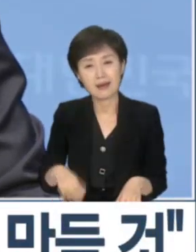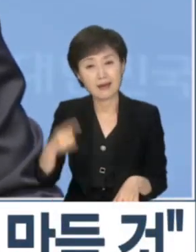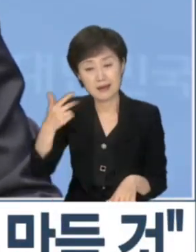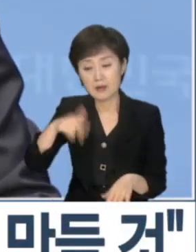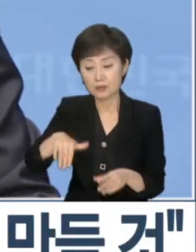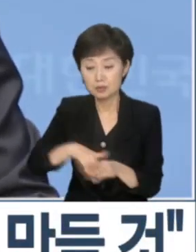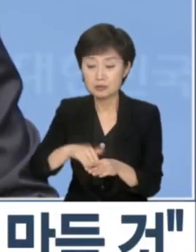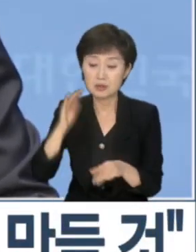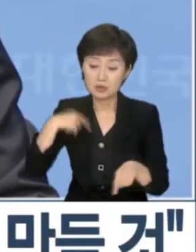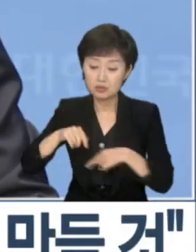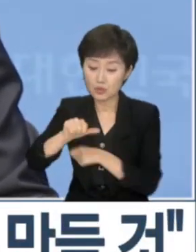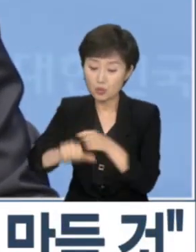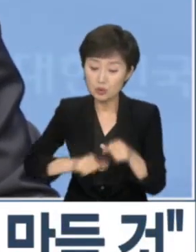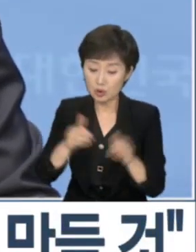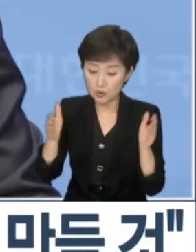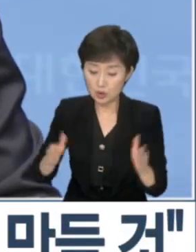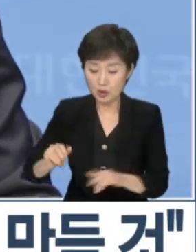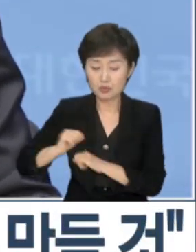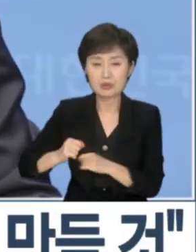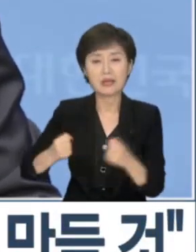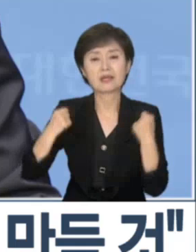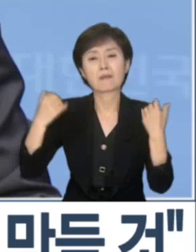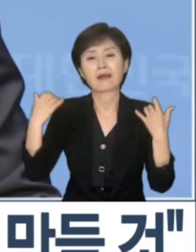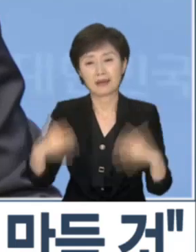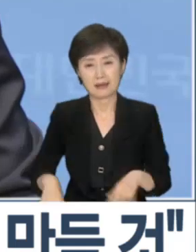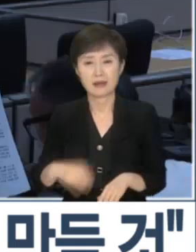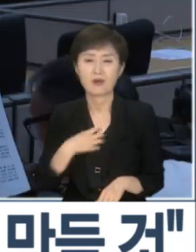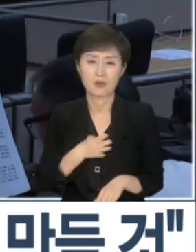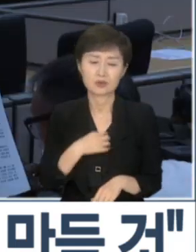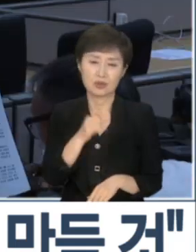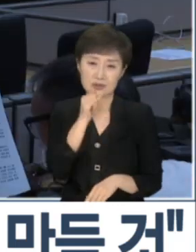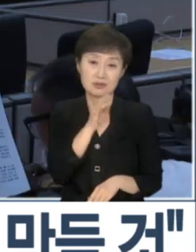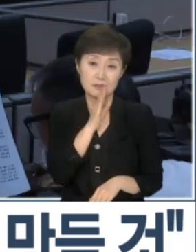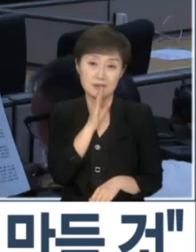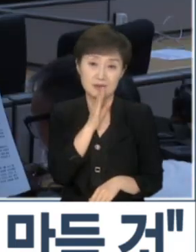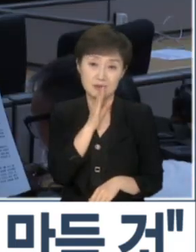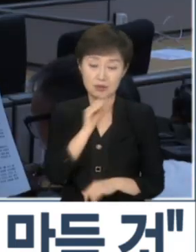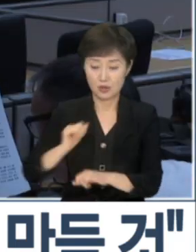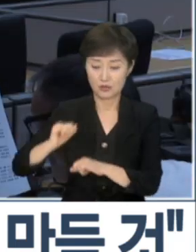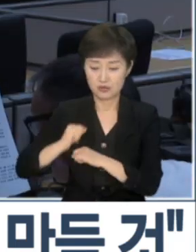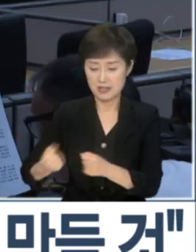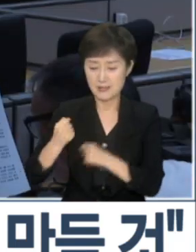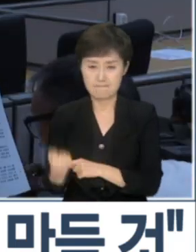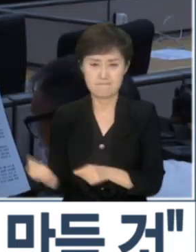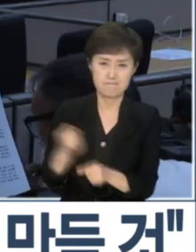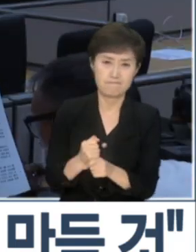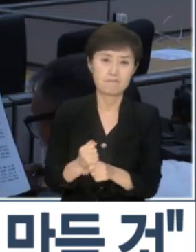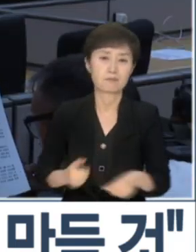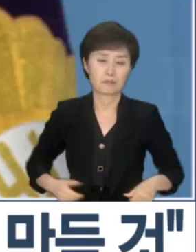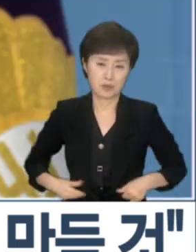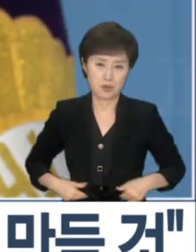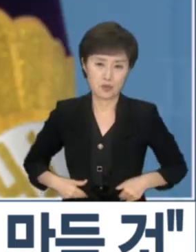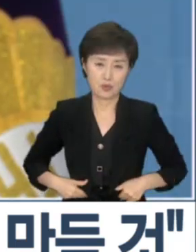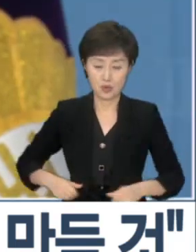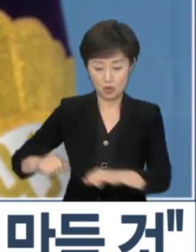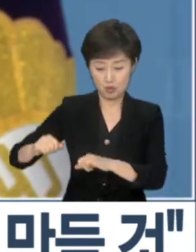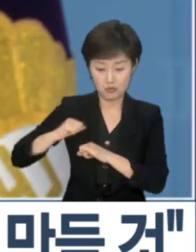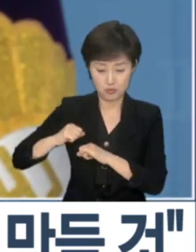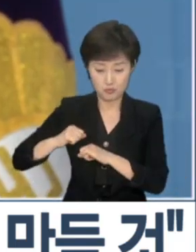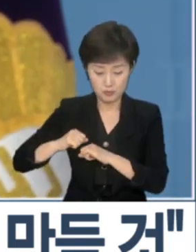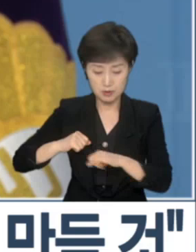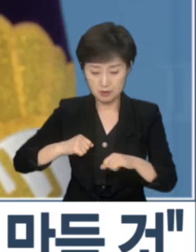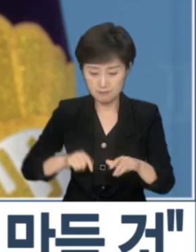좀 우려를 표하고 있는 것은 사실이거든요 그렇기 때문에 좀 강력한 리더십을 가지고에 국가